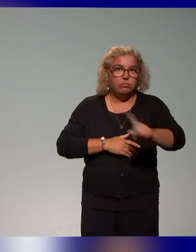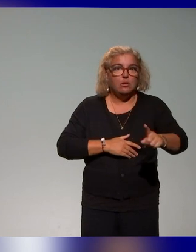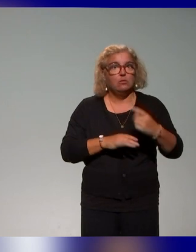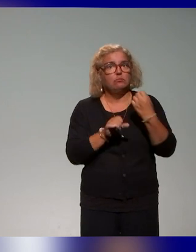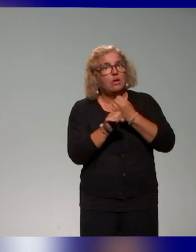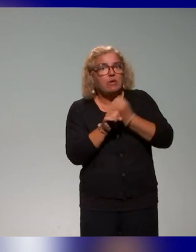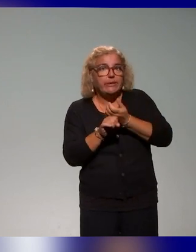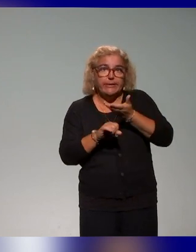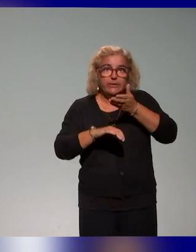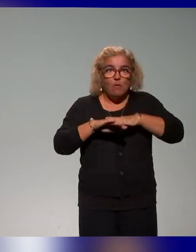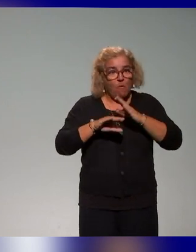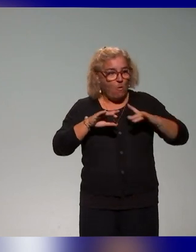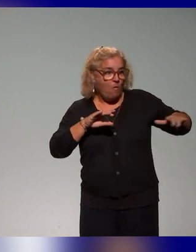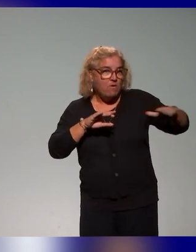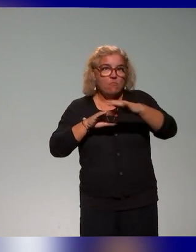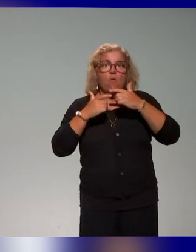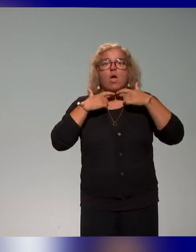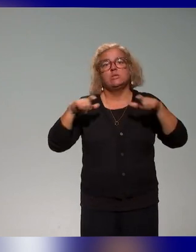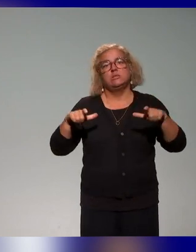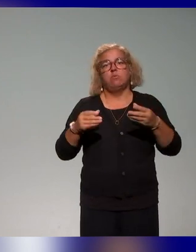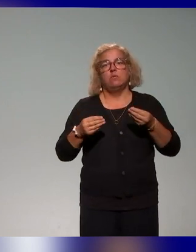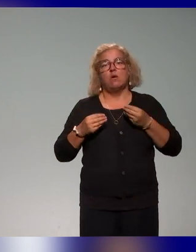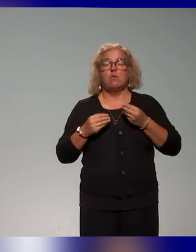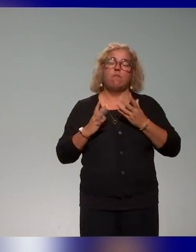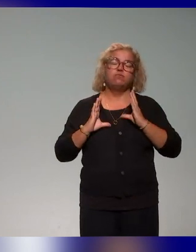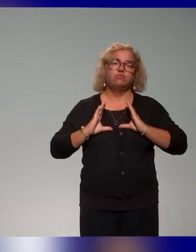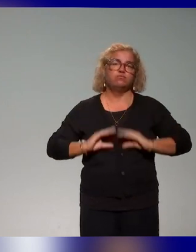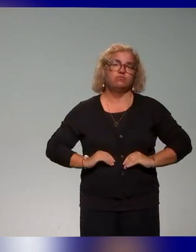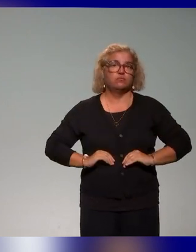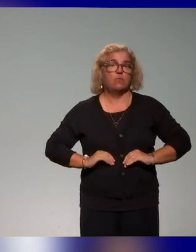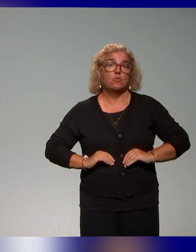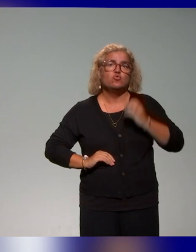travailler dans un environnement accessible. C'est tellement souvent le contraire que pour une